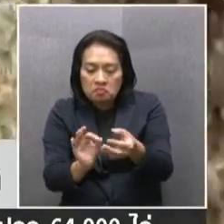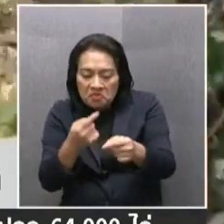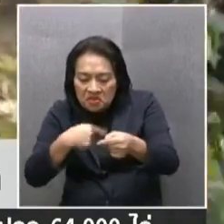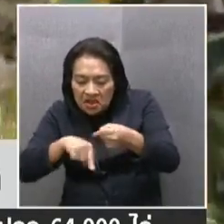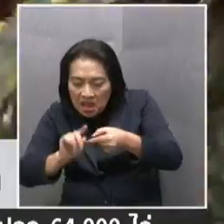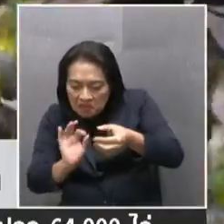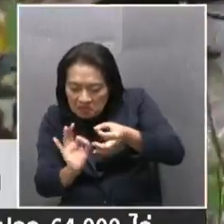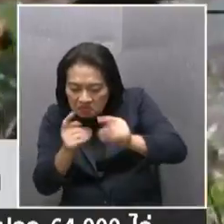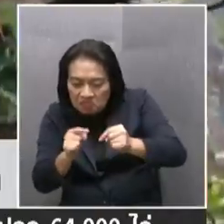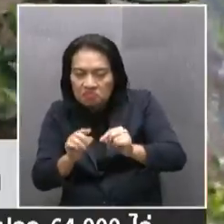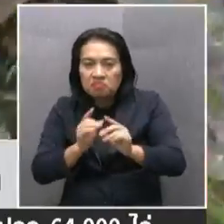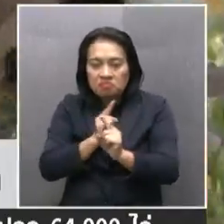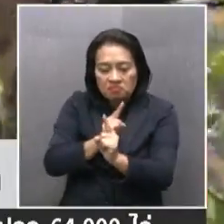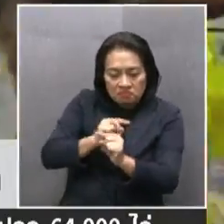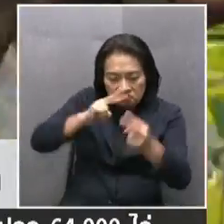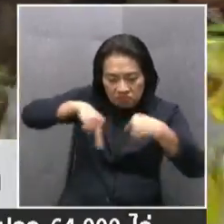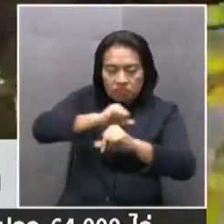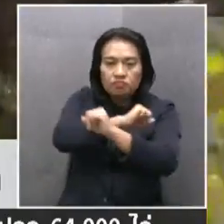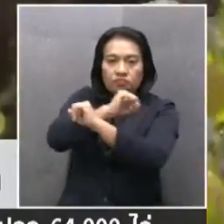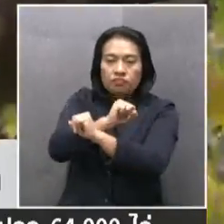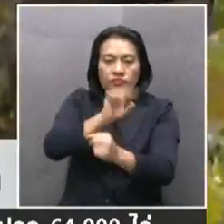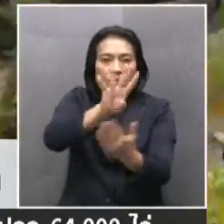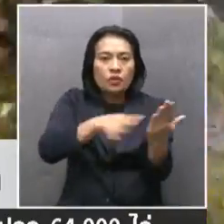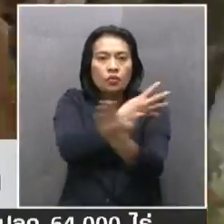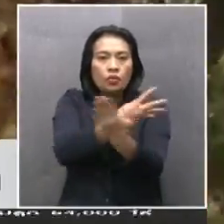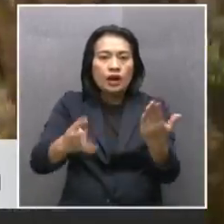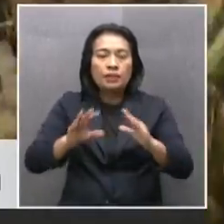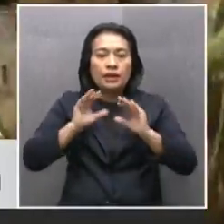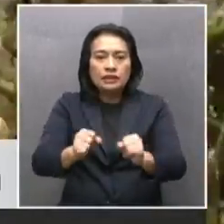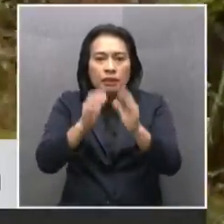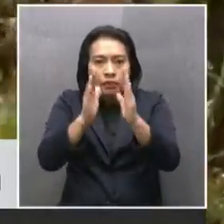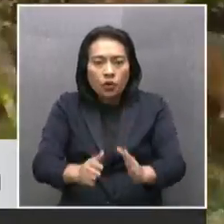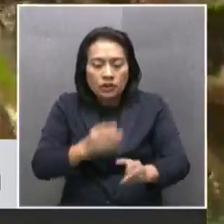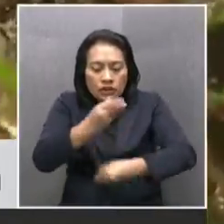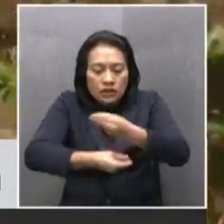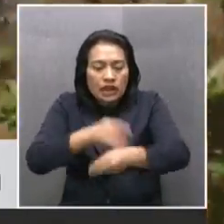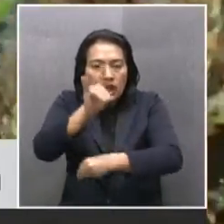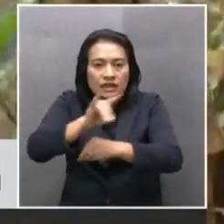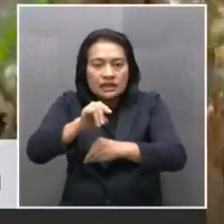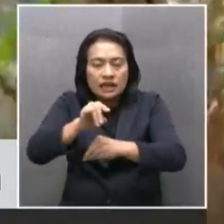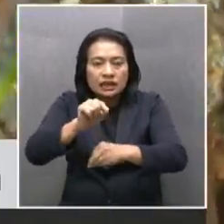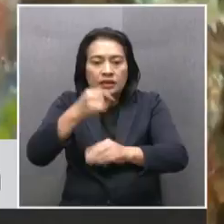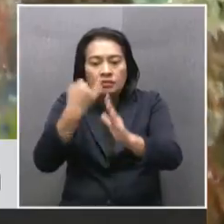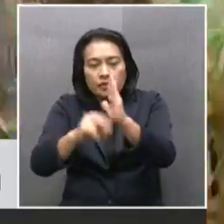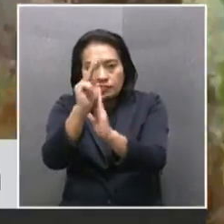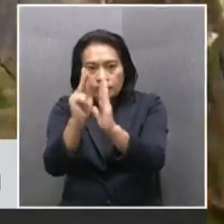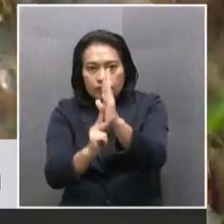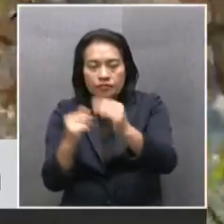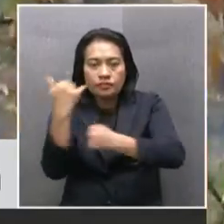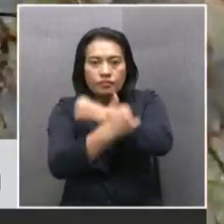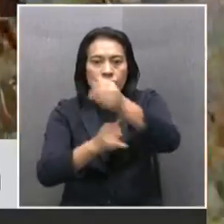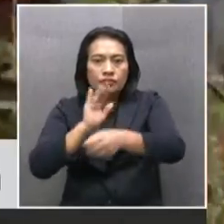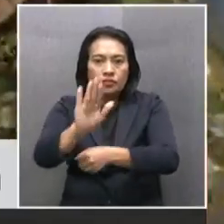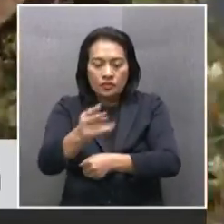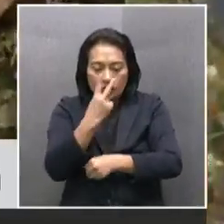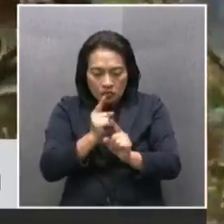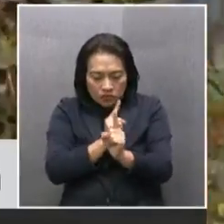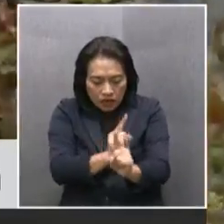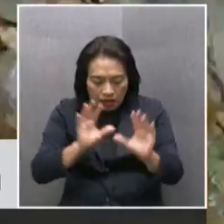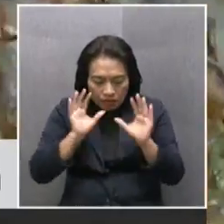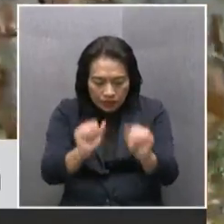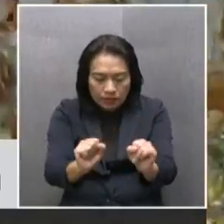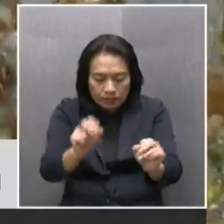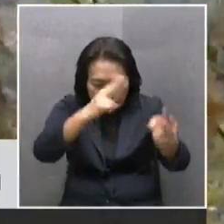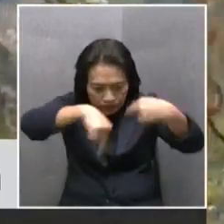าช่วยเหลือเจ้าหน้าที่ในการวางแผนจับกุมผู้ลักลอบค้าสัตว์ป่าระหว่างประเทศตลอดจนติดตามจับกุมคว